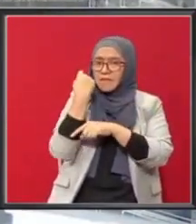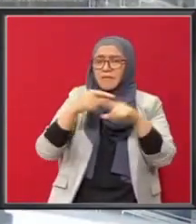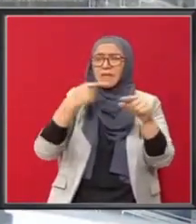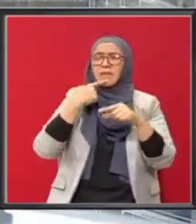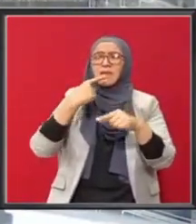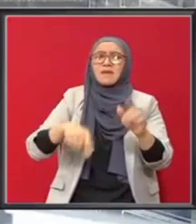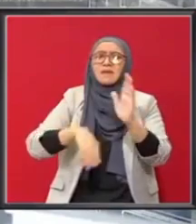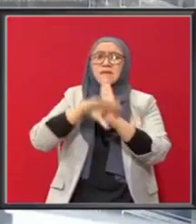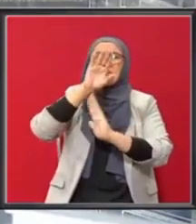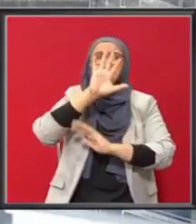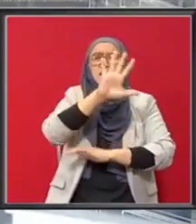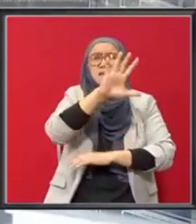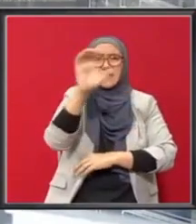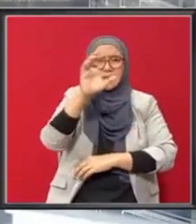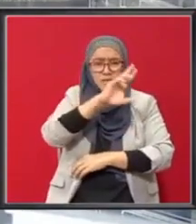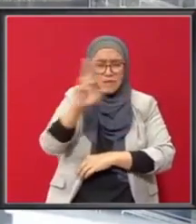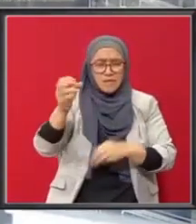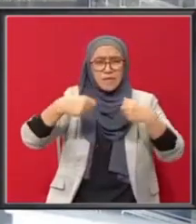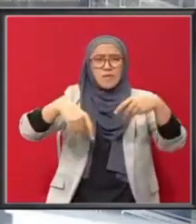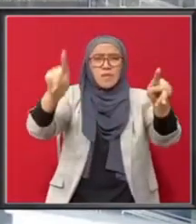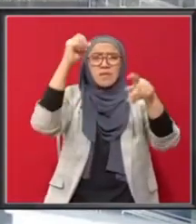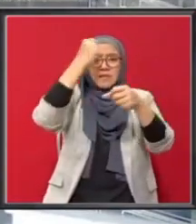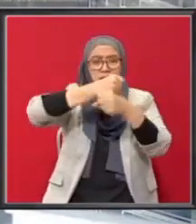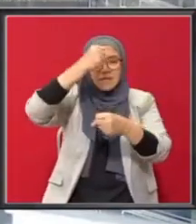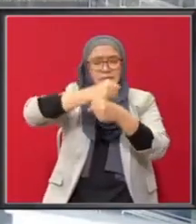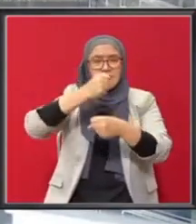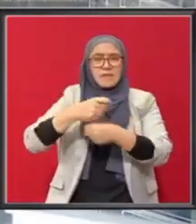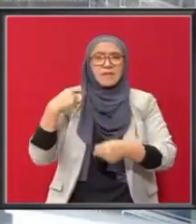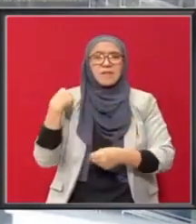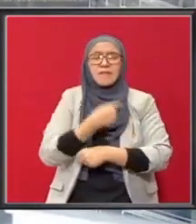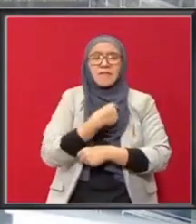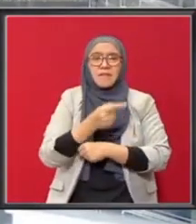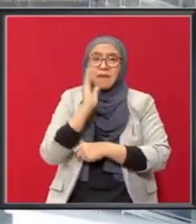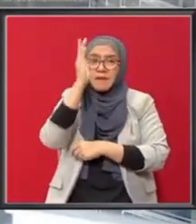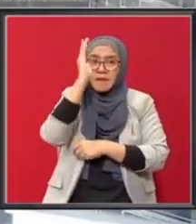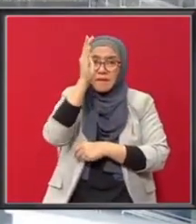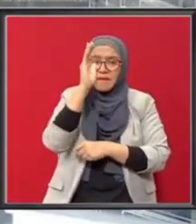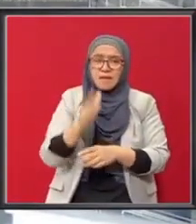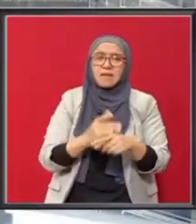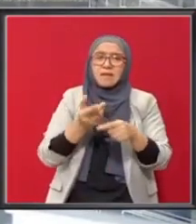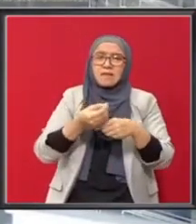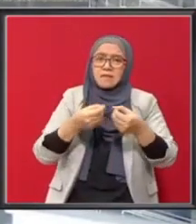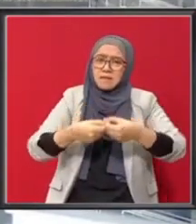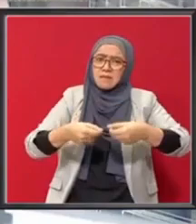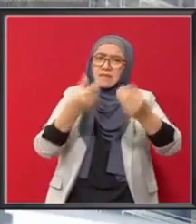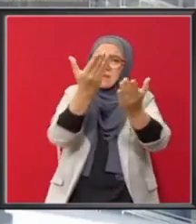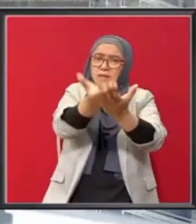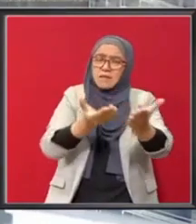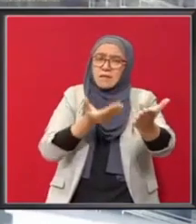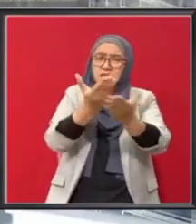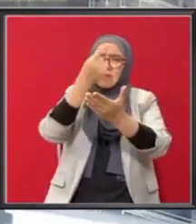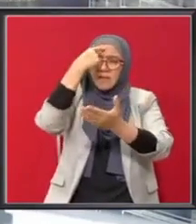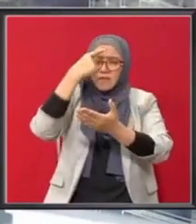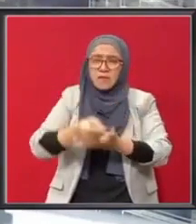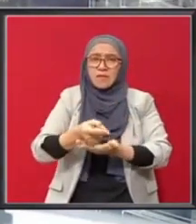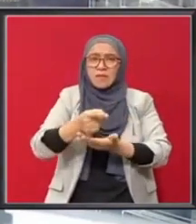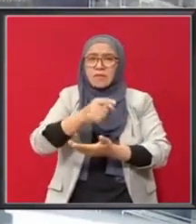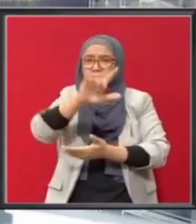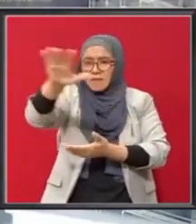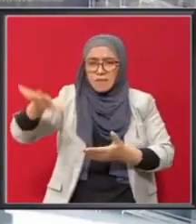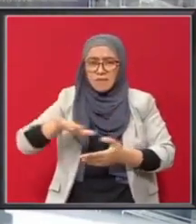500.000 peluang pekerjaan yang kita akan menempatkan kepada mereka-mereka yang terlibat dalam